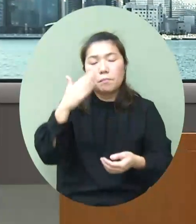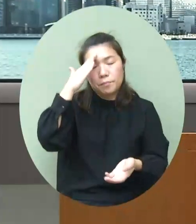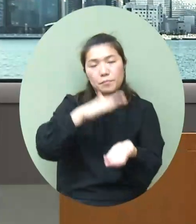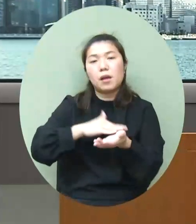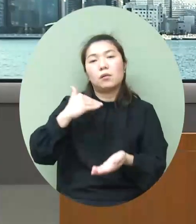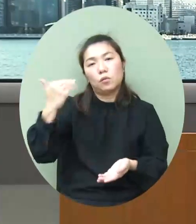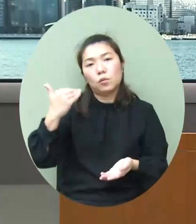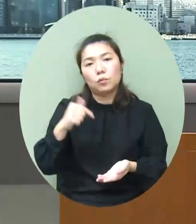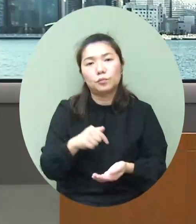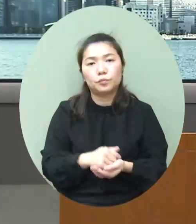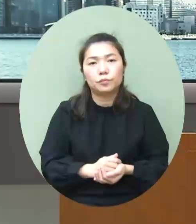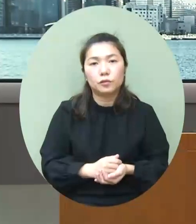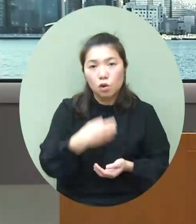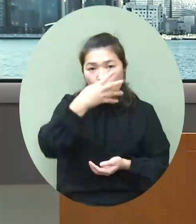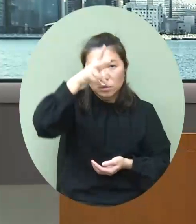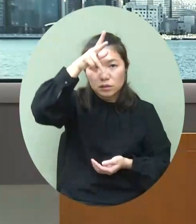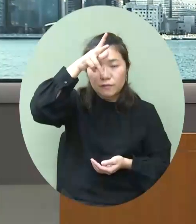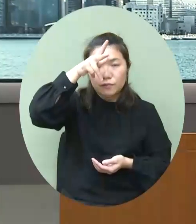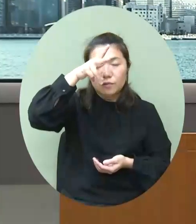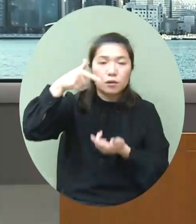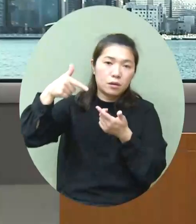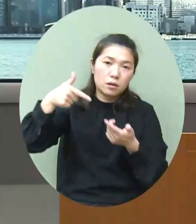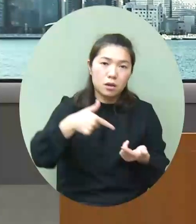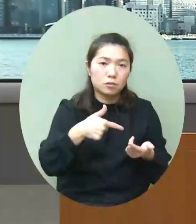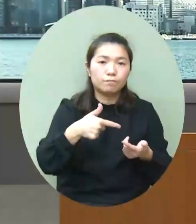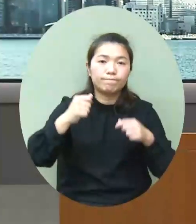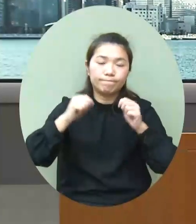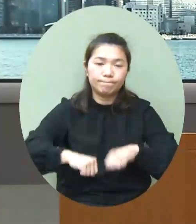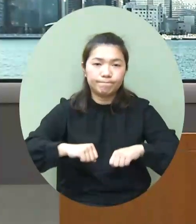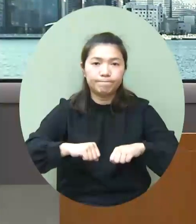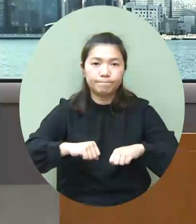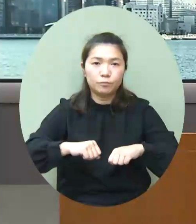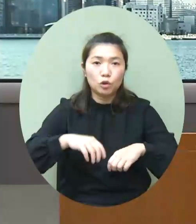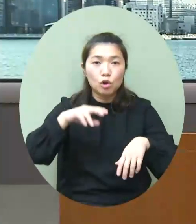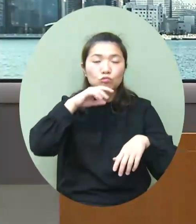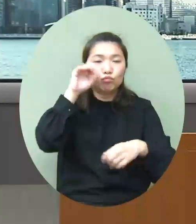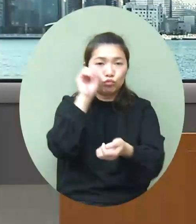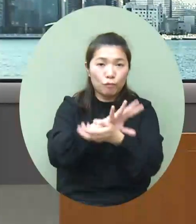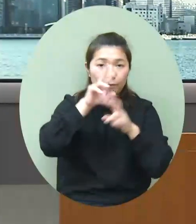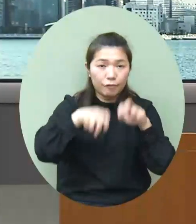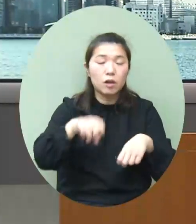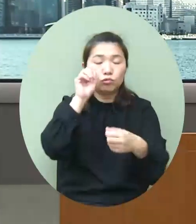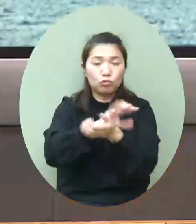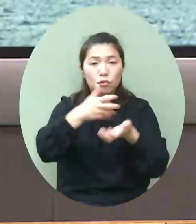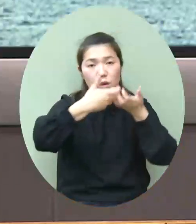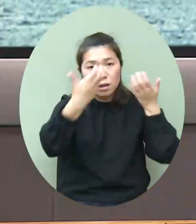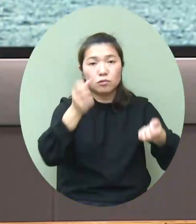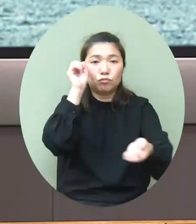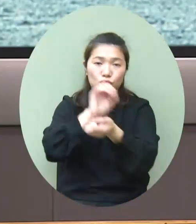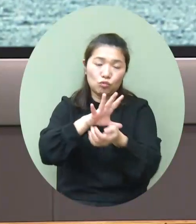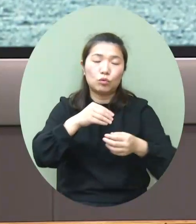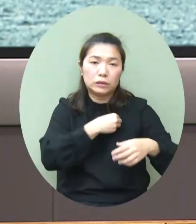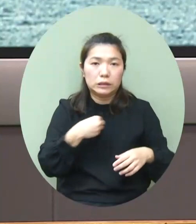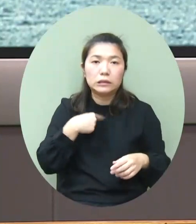重，发病率也是非常高。香港政府也继续秉承早发现早隔离早